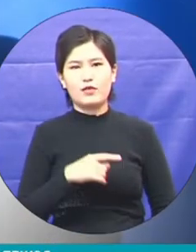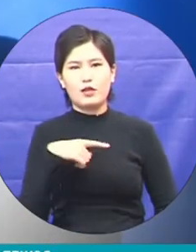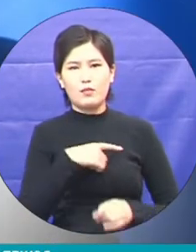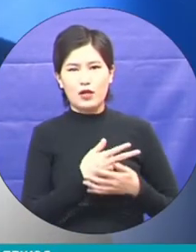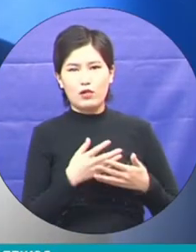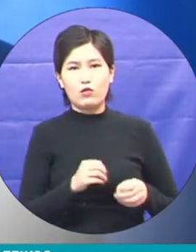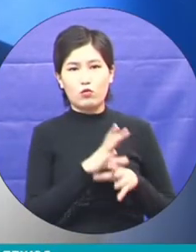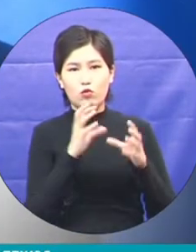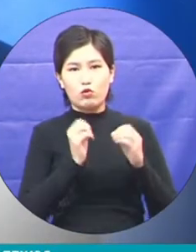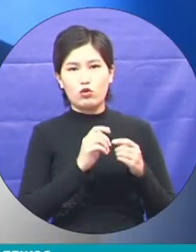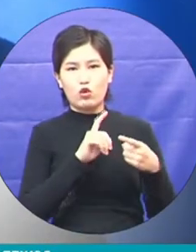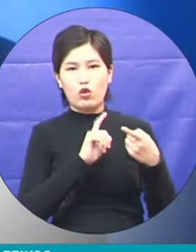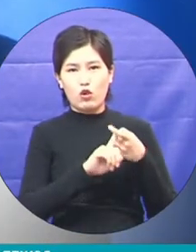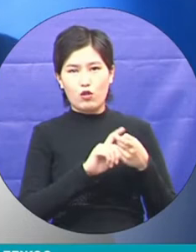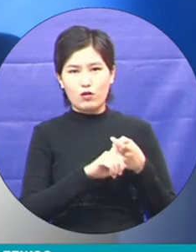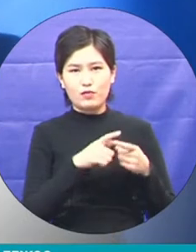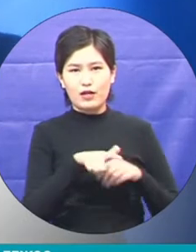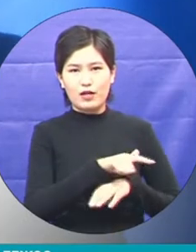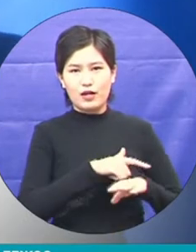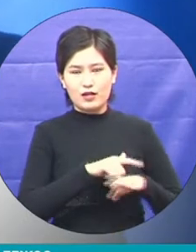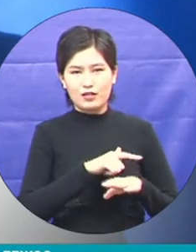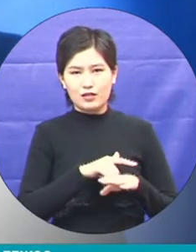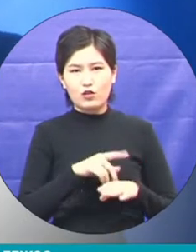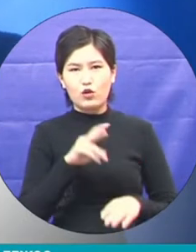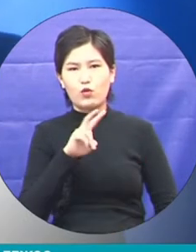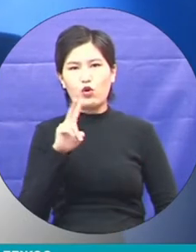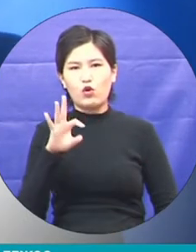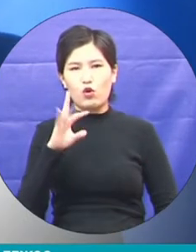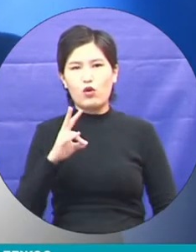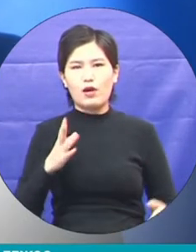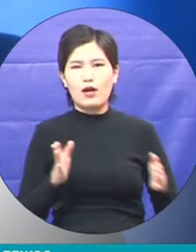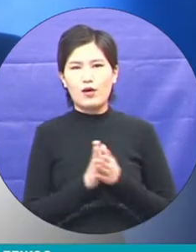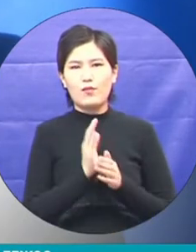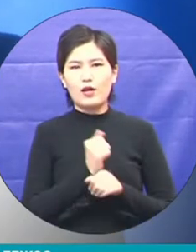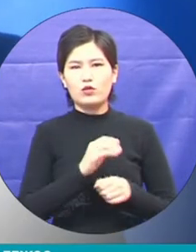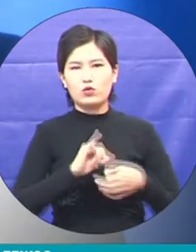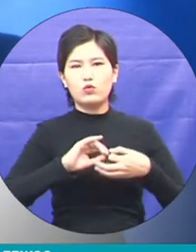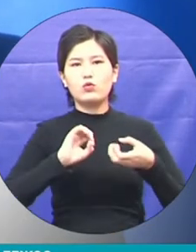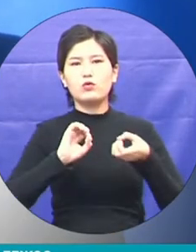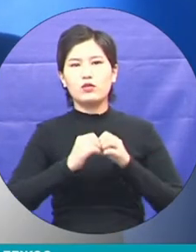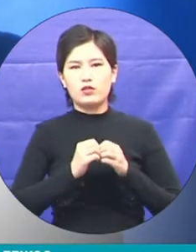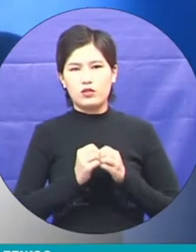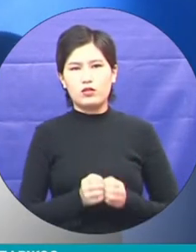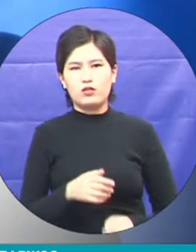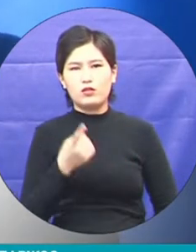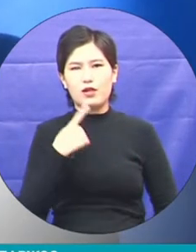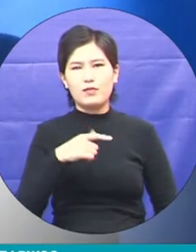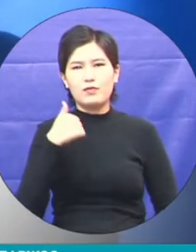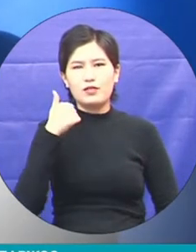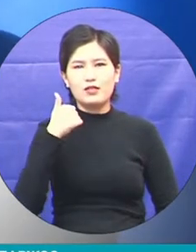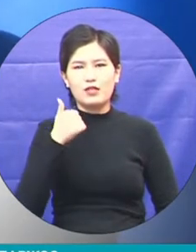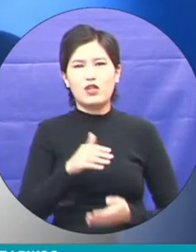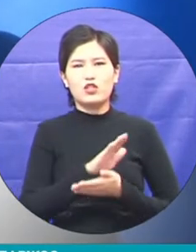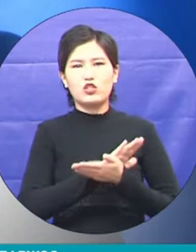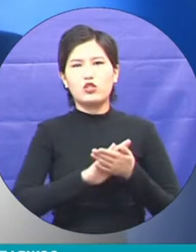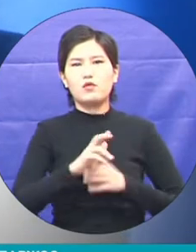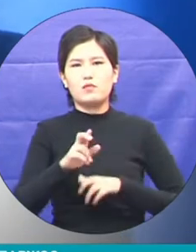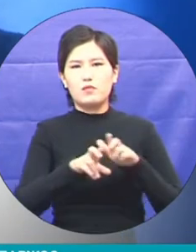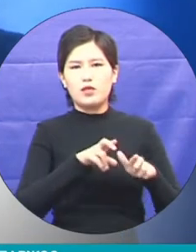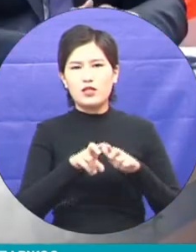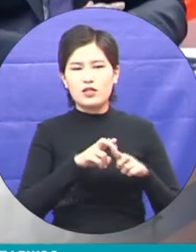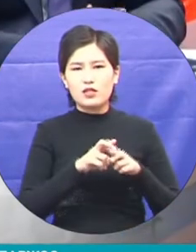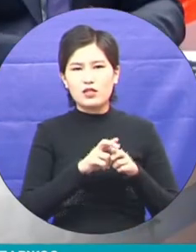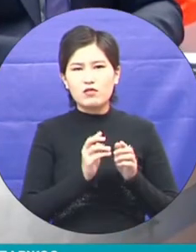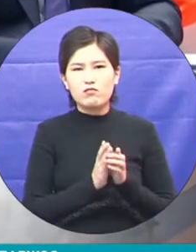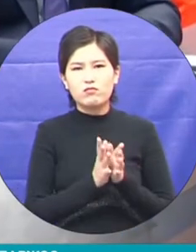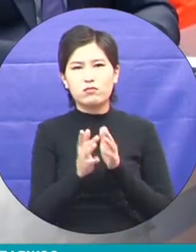Баялаг бүтээгчдийн холбоотойгоо энэ жилийн хүрээнд бол бид одоо энэ хөтөлбөрүүдийн хүрээнд одоо шилдэг стартап шалгуулах